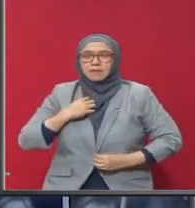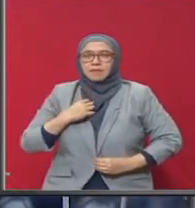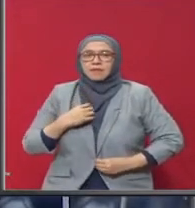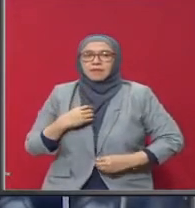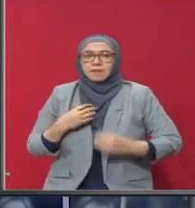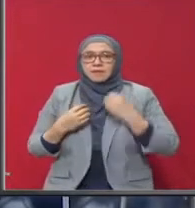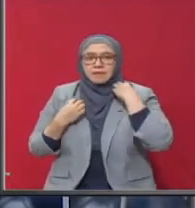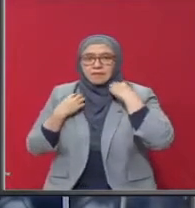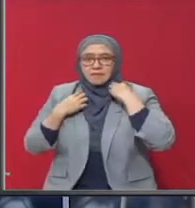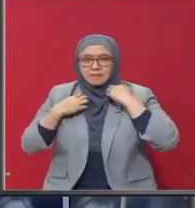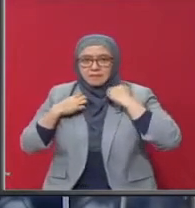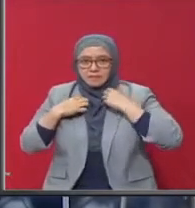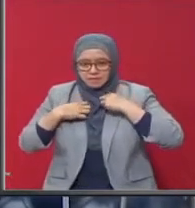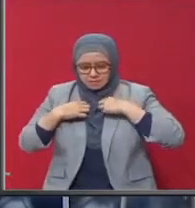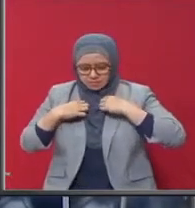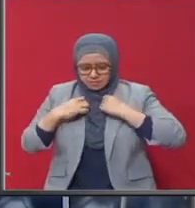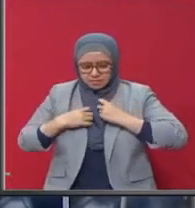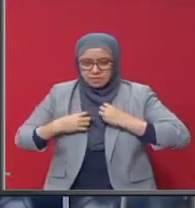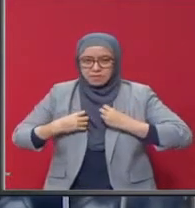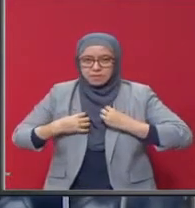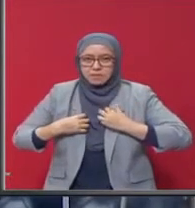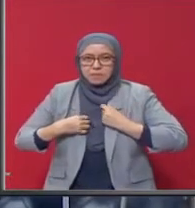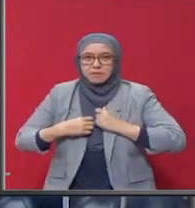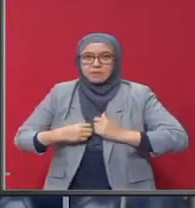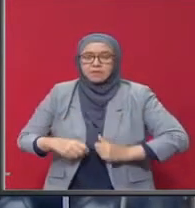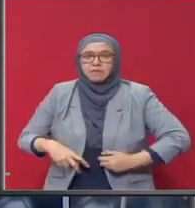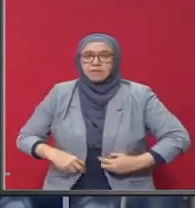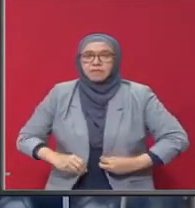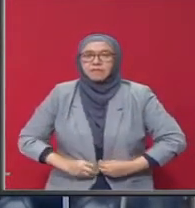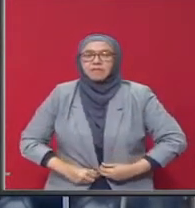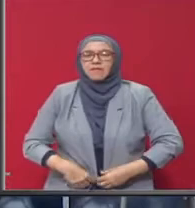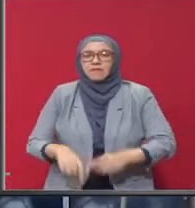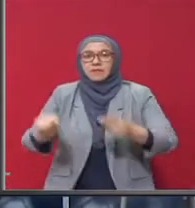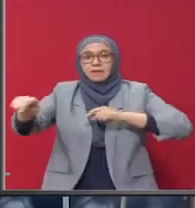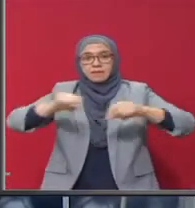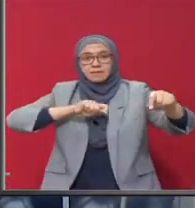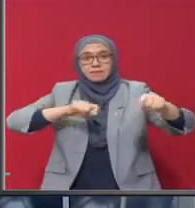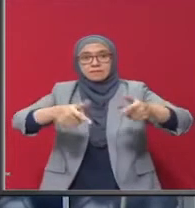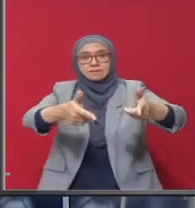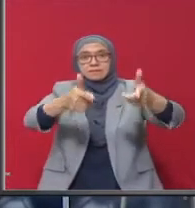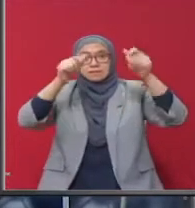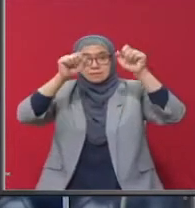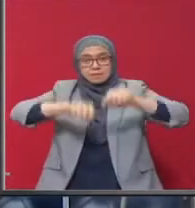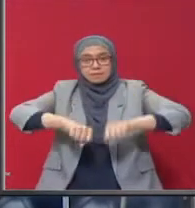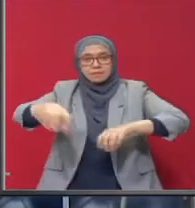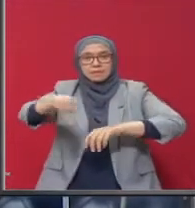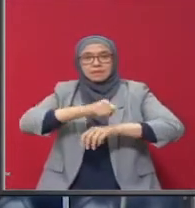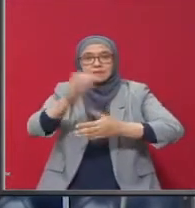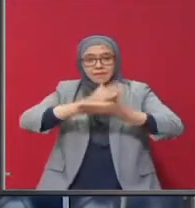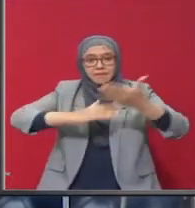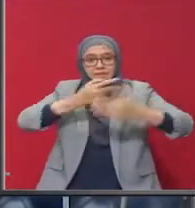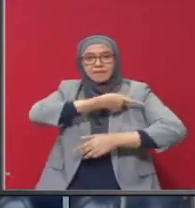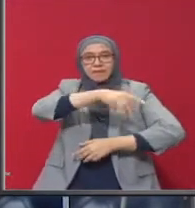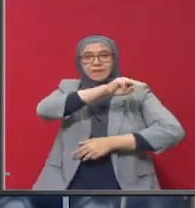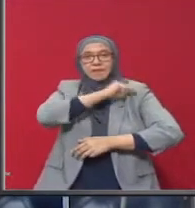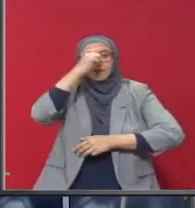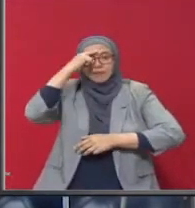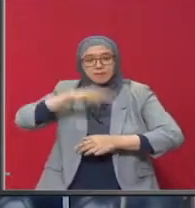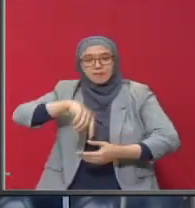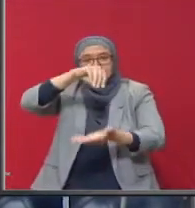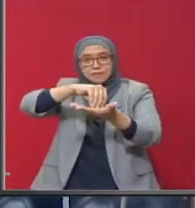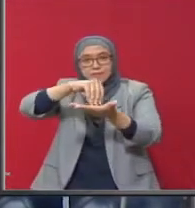jadi ataupun tindakan segera yang boleh diambil oleh PH Kementerian kepada kawasan-kawasan